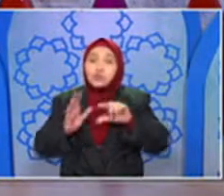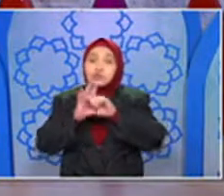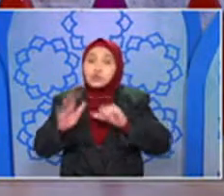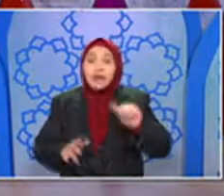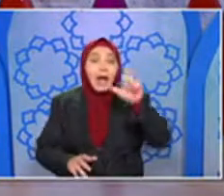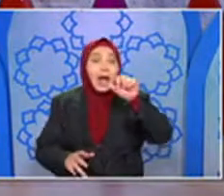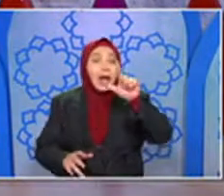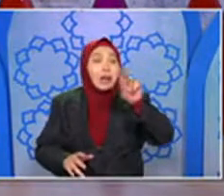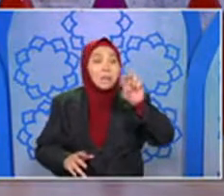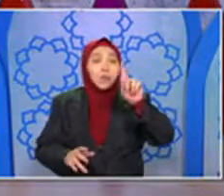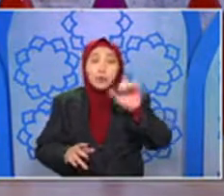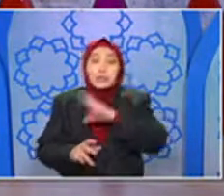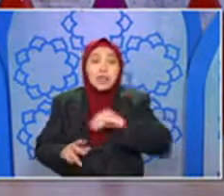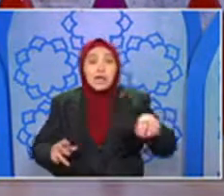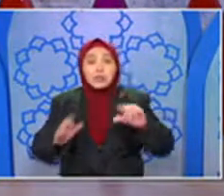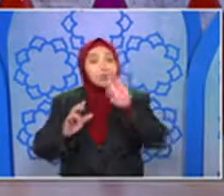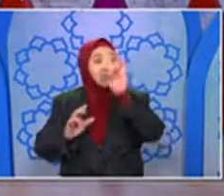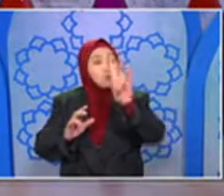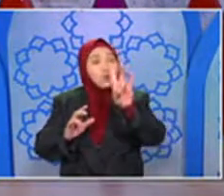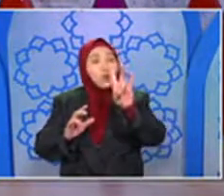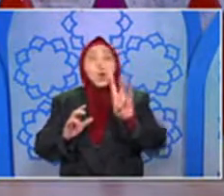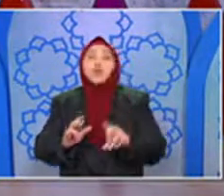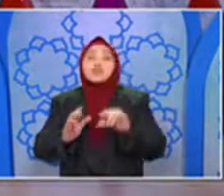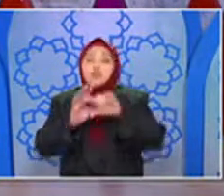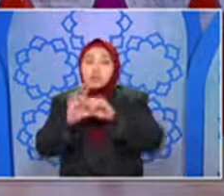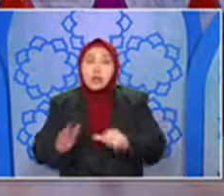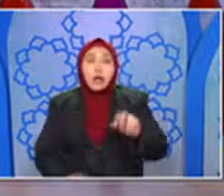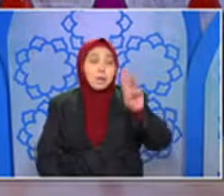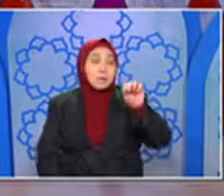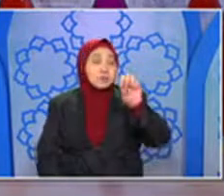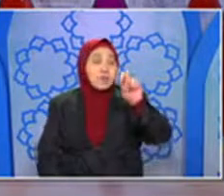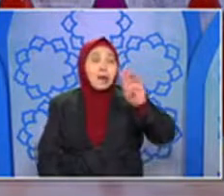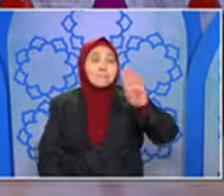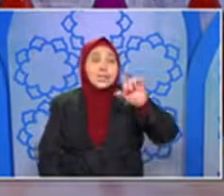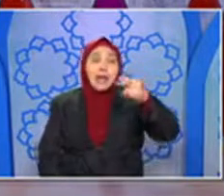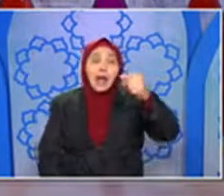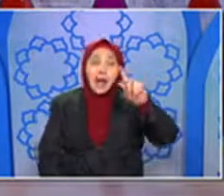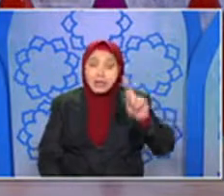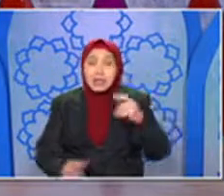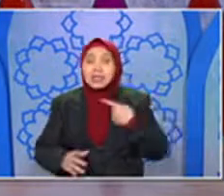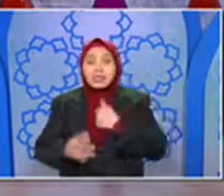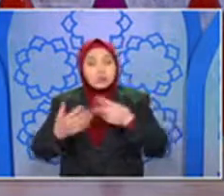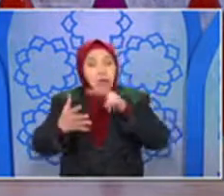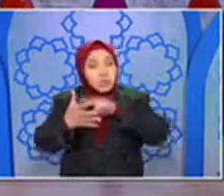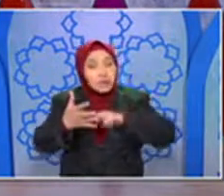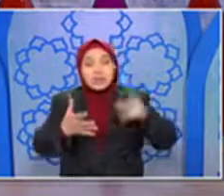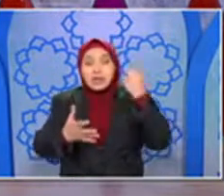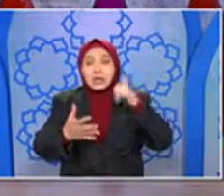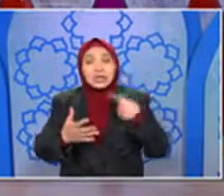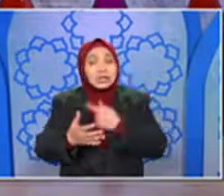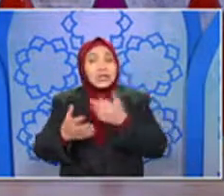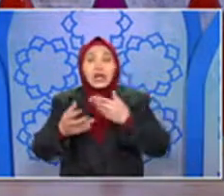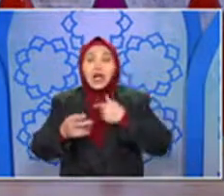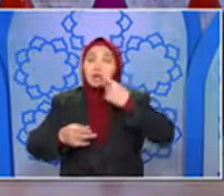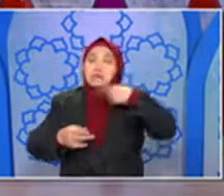dan juga 7 surah Musabbihat yang kita telah pun bacakan tadi dan juga kita tadabur juga tadi. Jadi kita nak